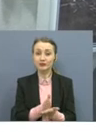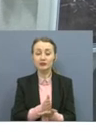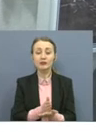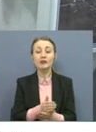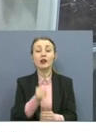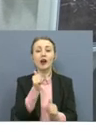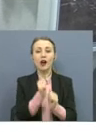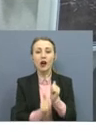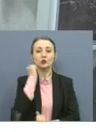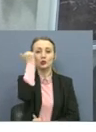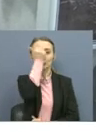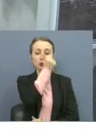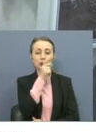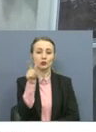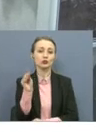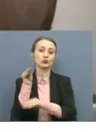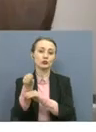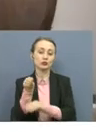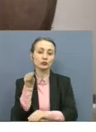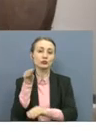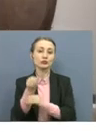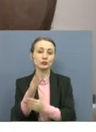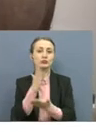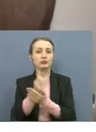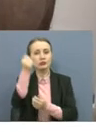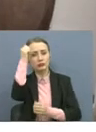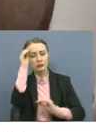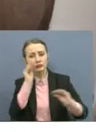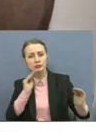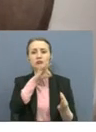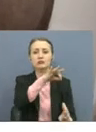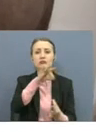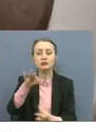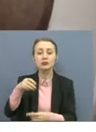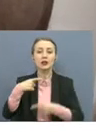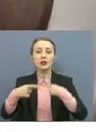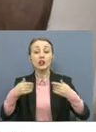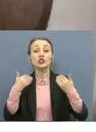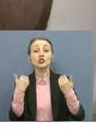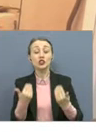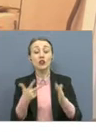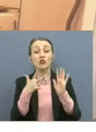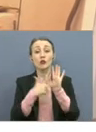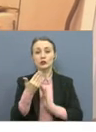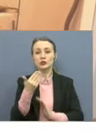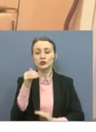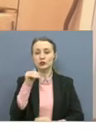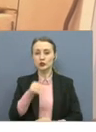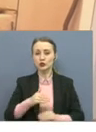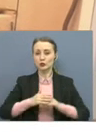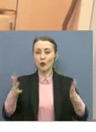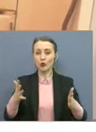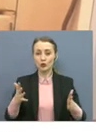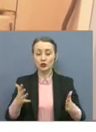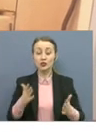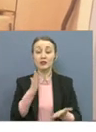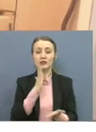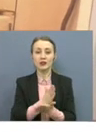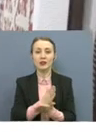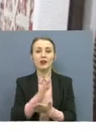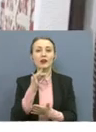жаңа жәдігерлермен толығып отырады. Бүгінде олардың саны 83 мыңдан асып отыр. Жәдігерлер арқылы тарихтан сыр шертетін мекеме